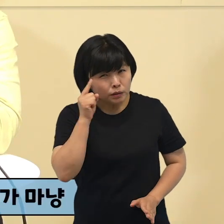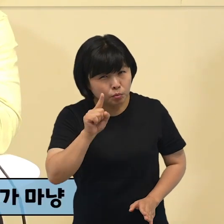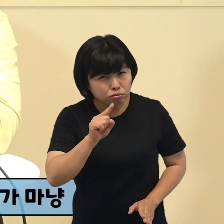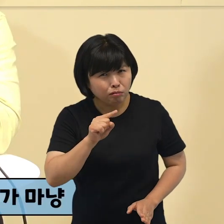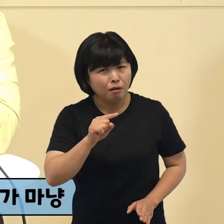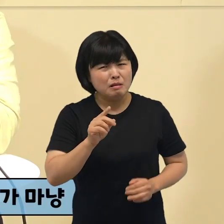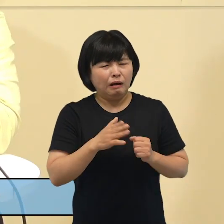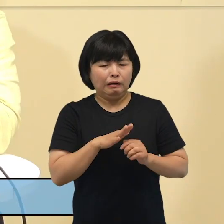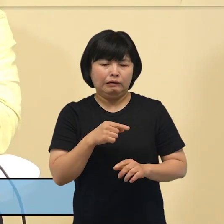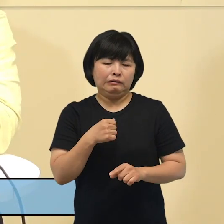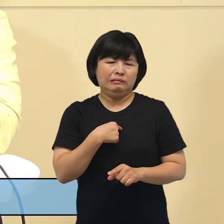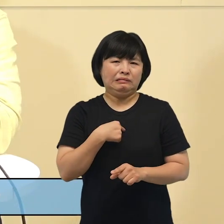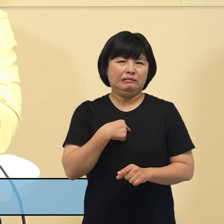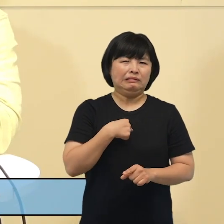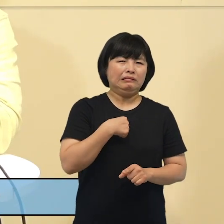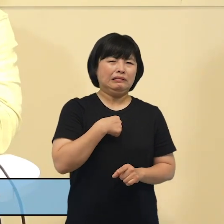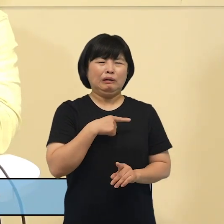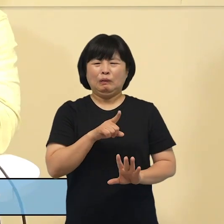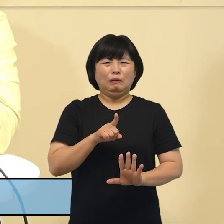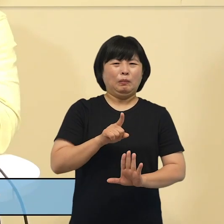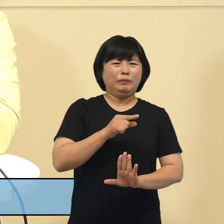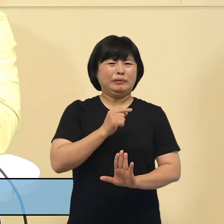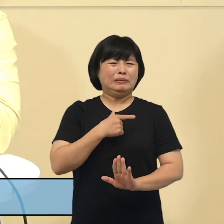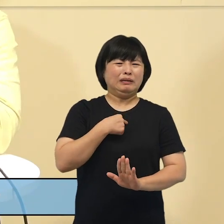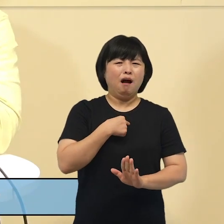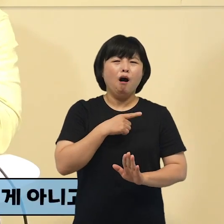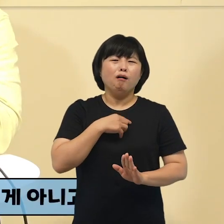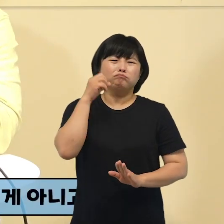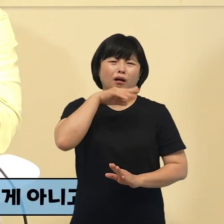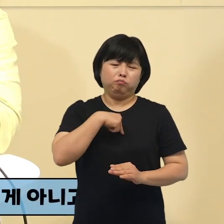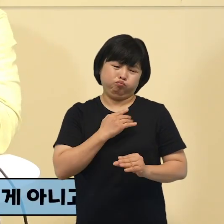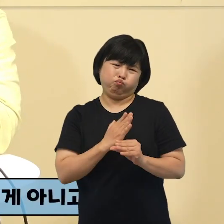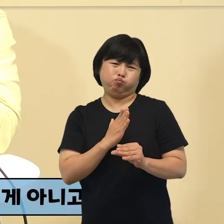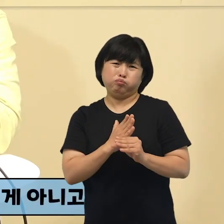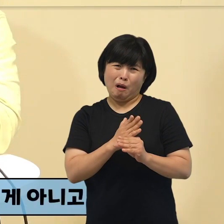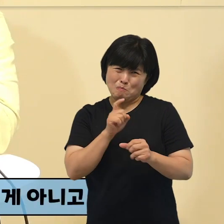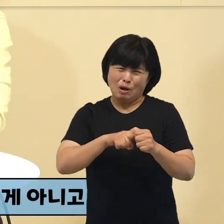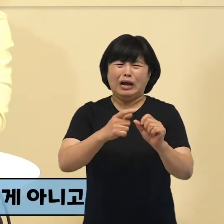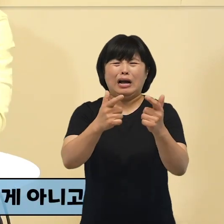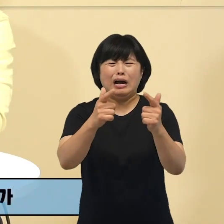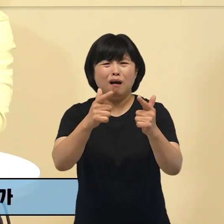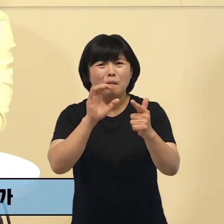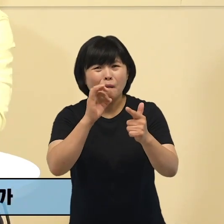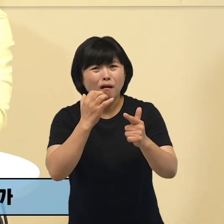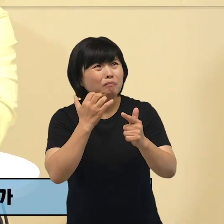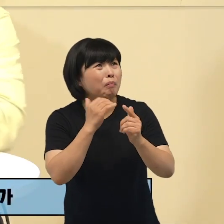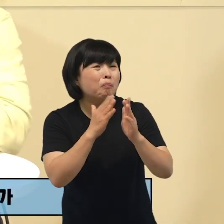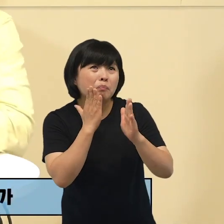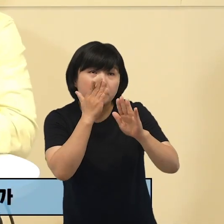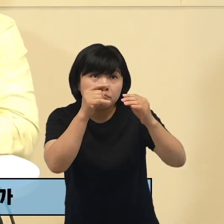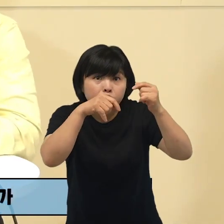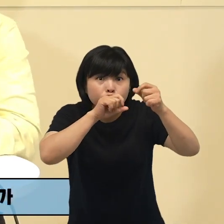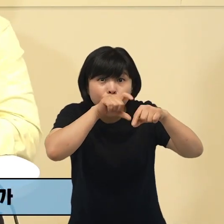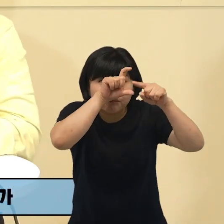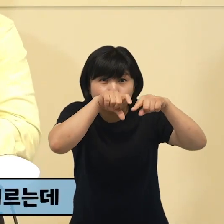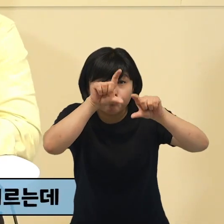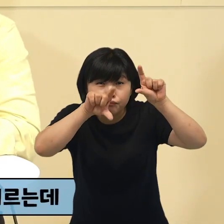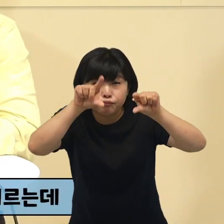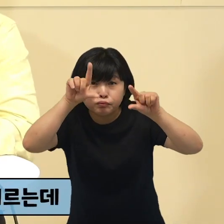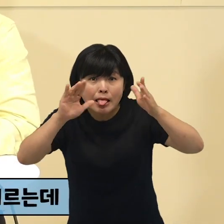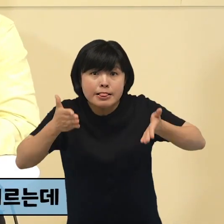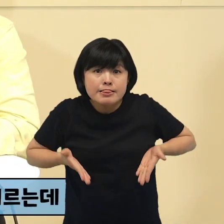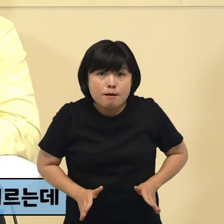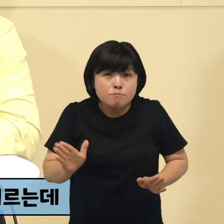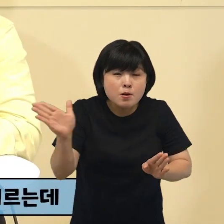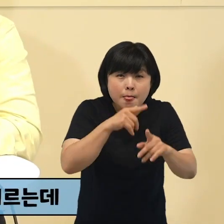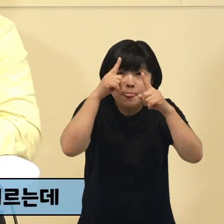그냥 마냥 회피를 하고 싶어서라거나 아니면 제가 그냥 마냥 이기적이어서 이런 게 아니고 초록창에 통계를 찾아보니까 네.